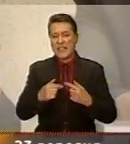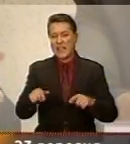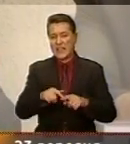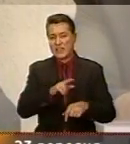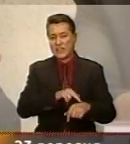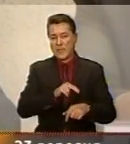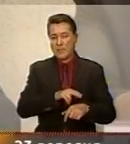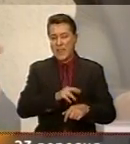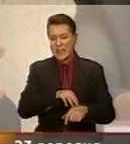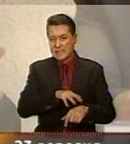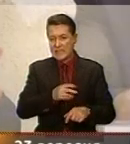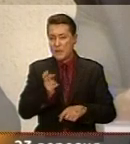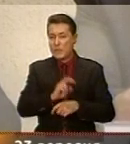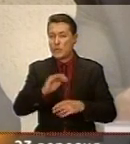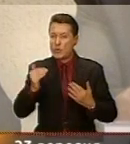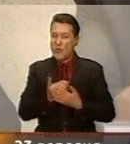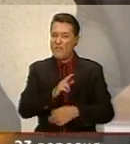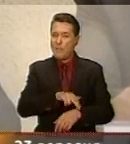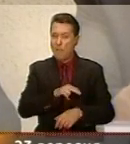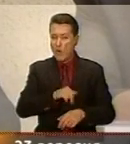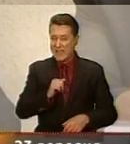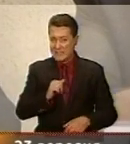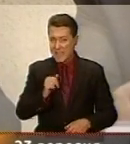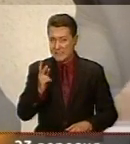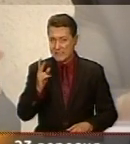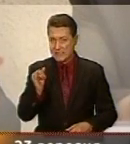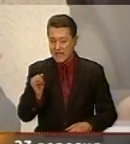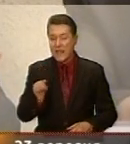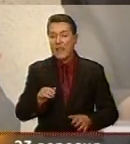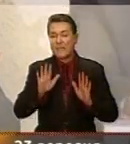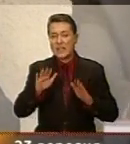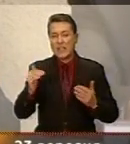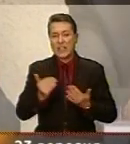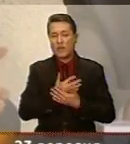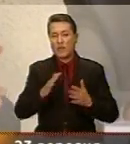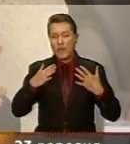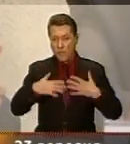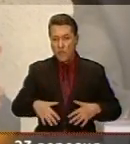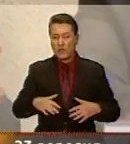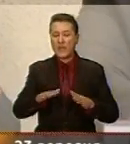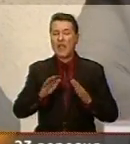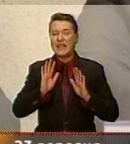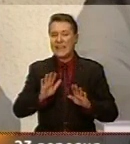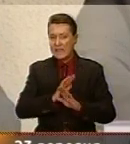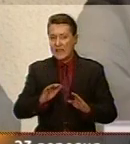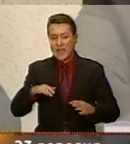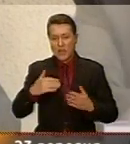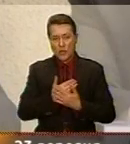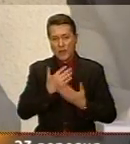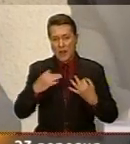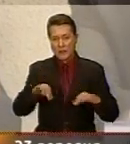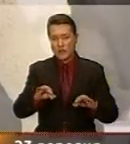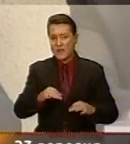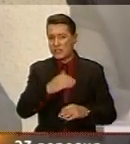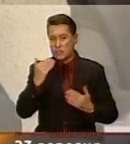міліцейських прийдуть нові поліцейські. Не тільки в новій формі, не тільки на нових автомобілях, але в першу чергу з